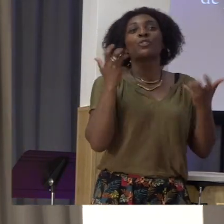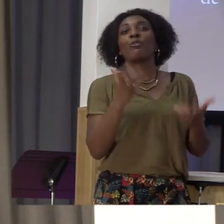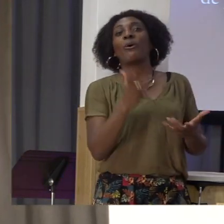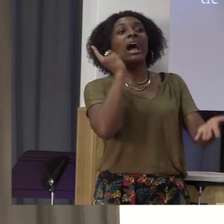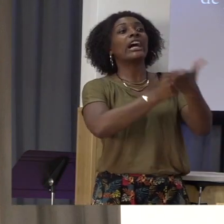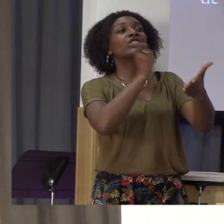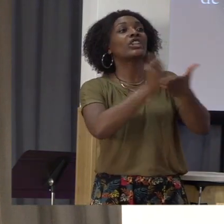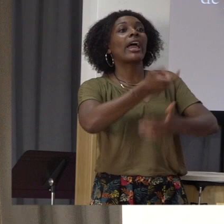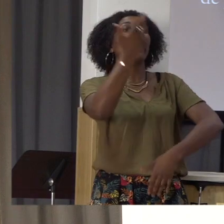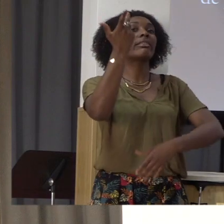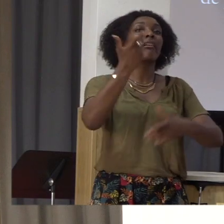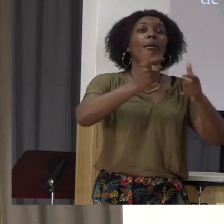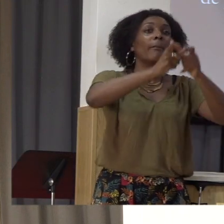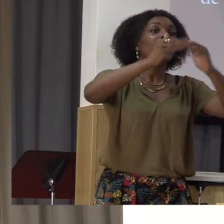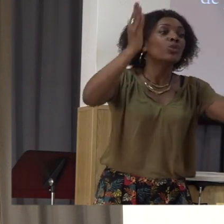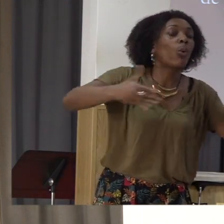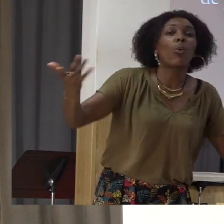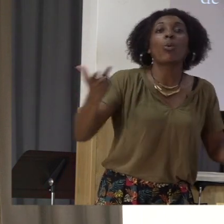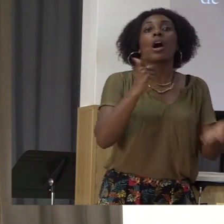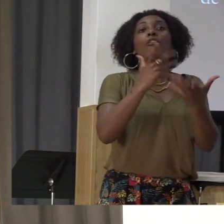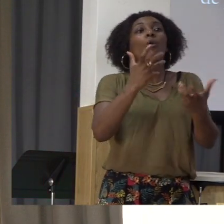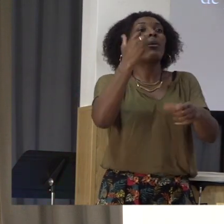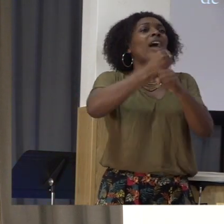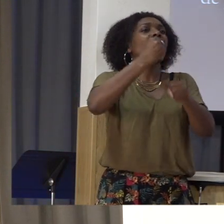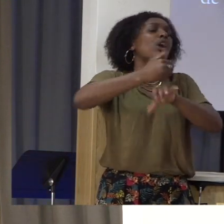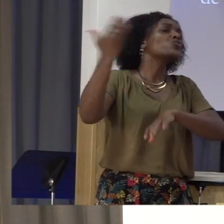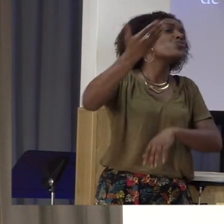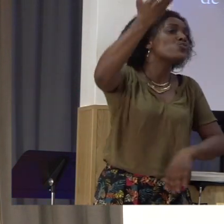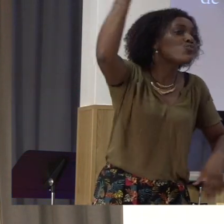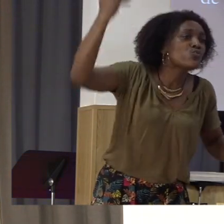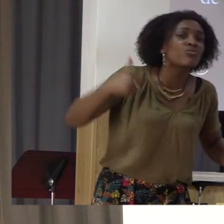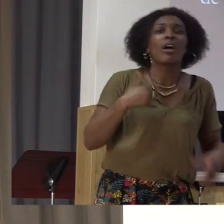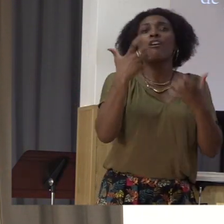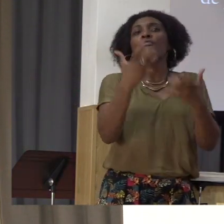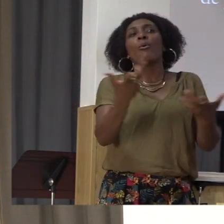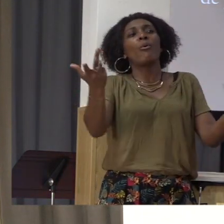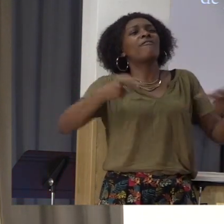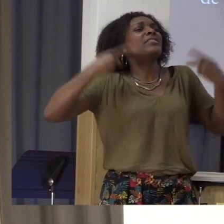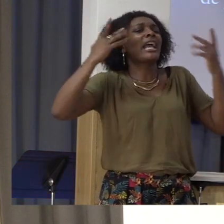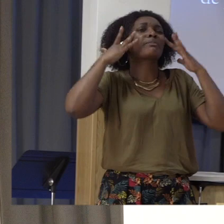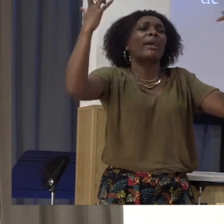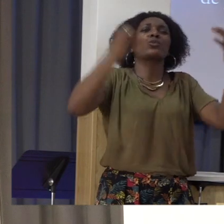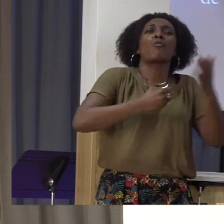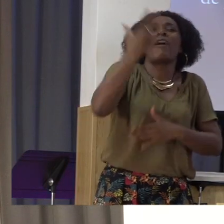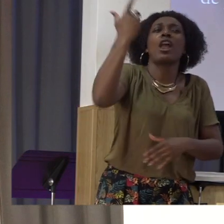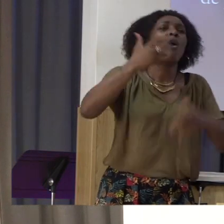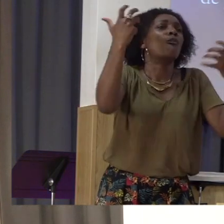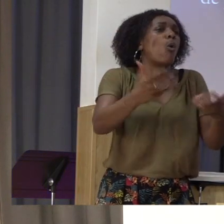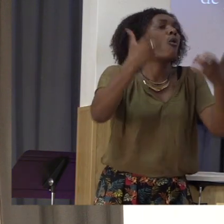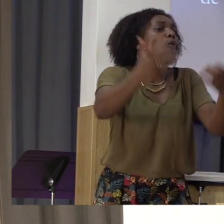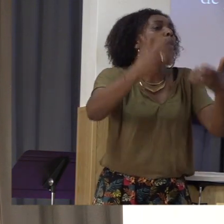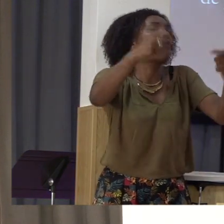de carrière professionnelle, projets de vivre des expériences nouvelles, projets